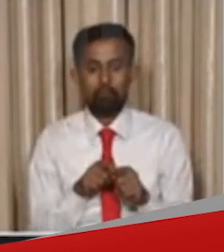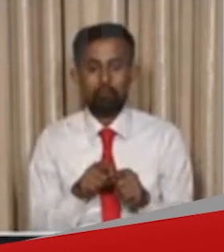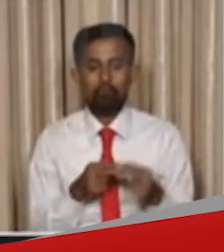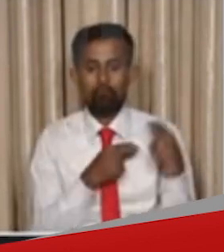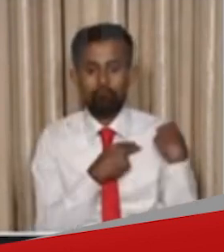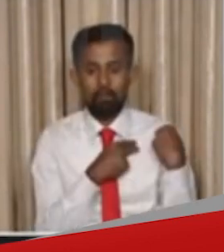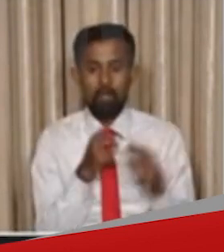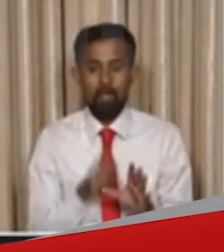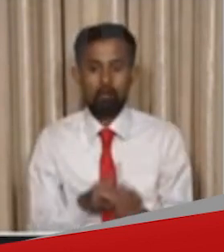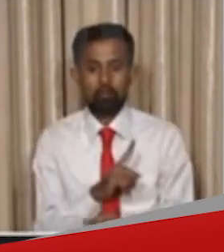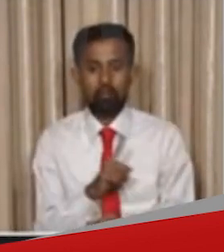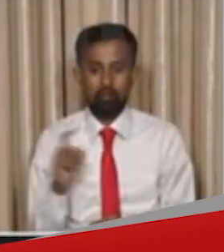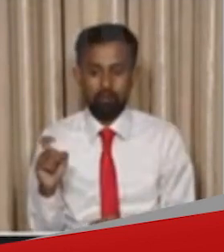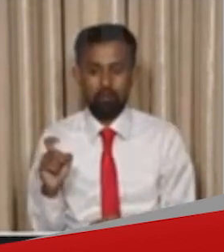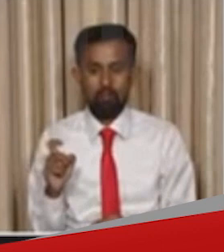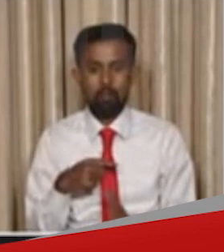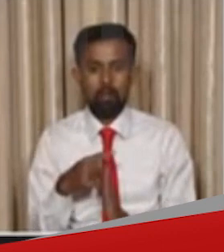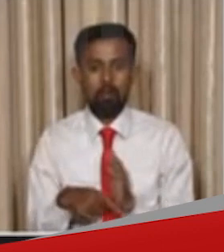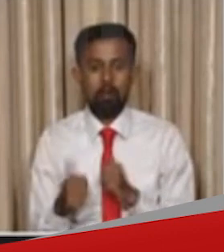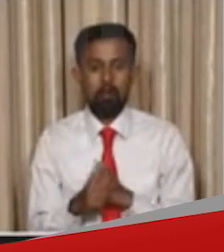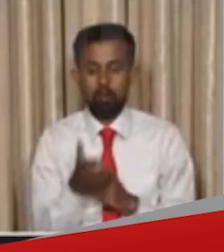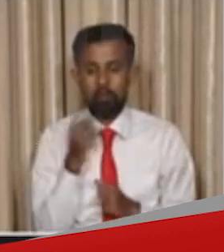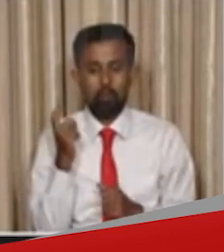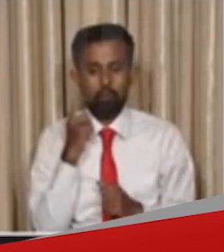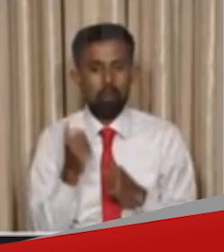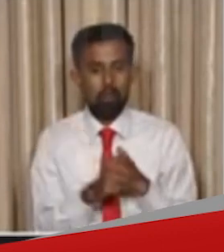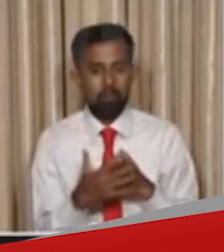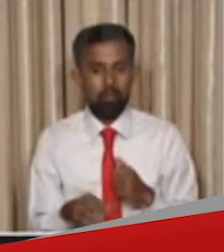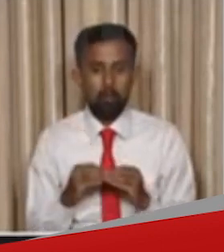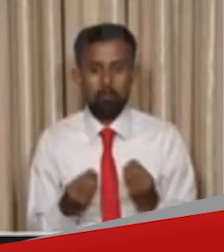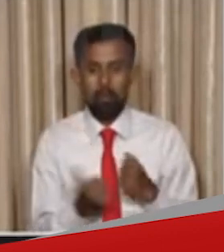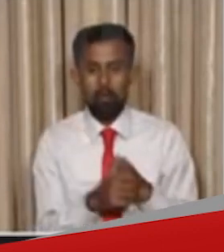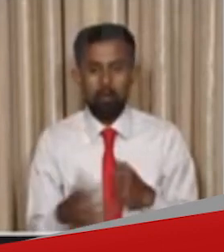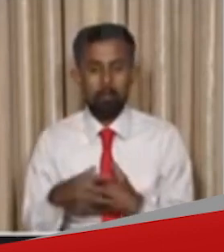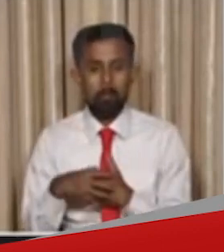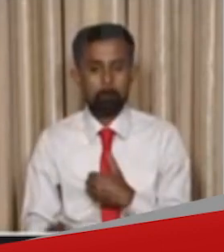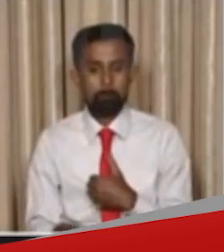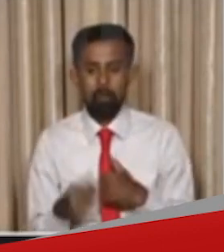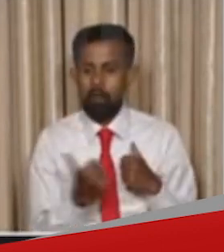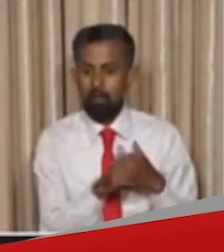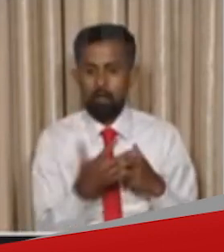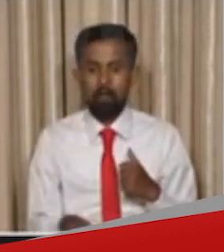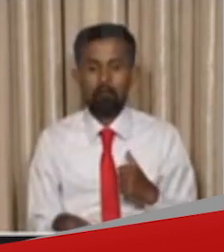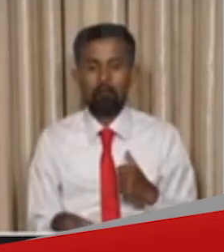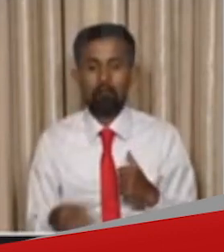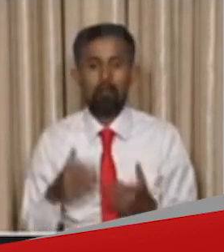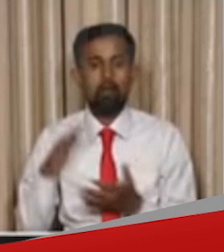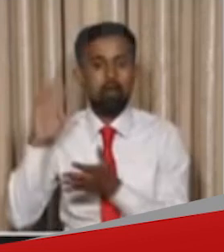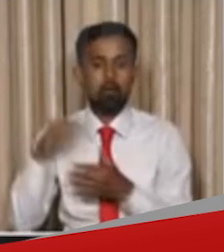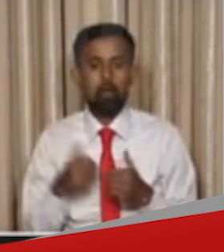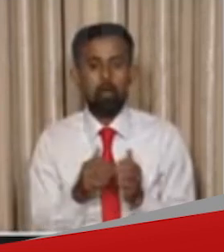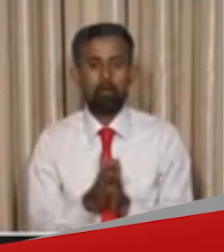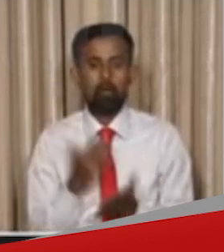වගකීම ඉදපු අවුරුදු එකහමාරේ අපි මේ රටේ හදන්න පුළුවන් මිරිස් ටික අපි හැදුවා, ලුණු ටික හැදුවා, අල ටික බීජ ටික හැදුවා. අපි ආනයනේ